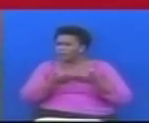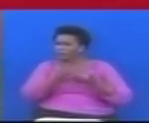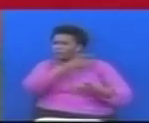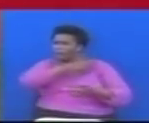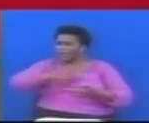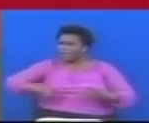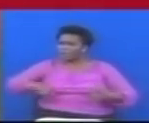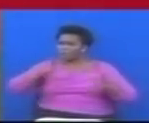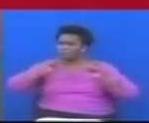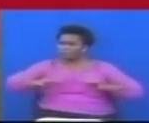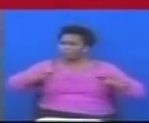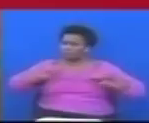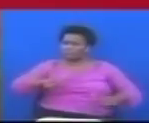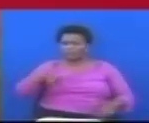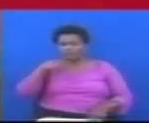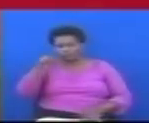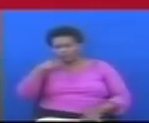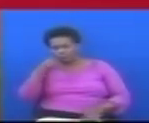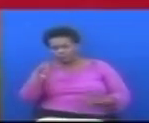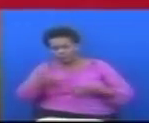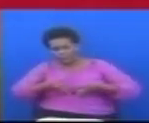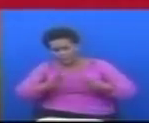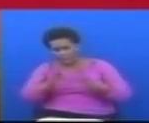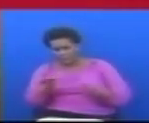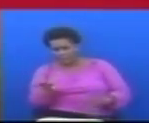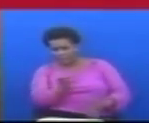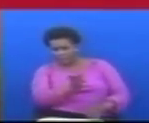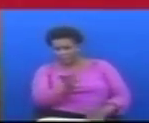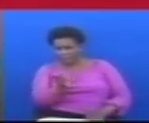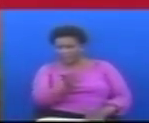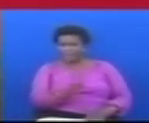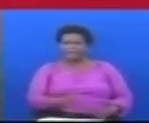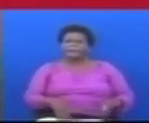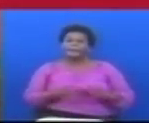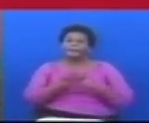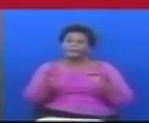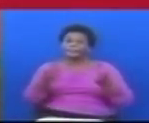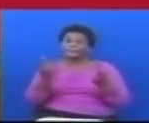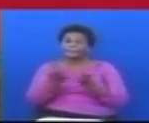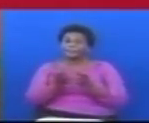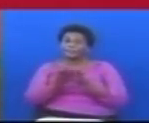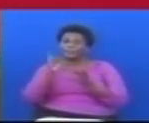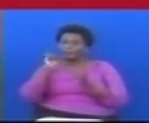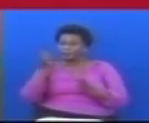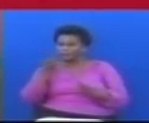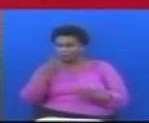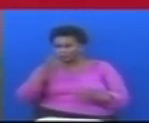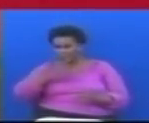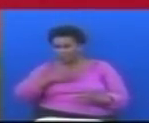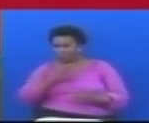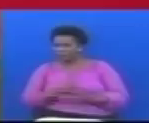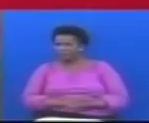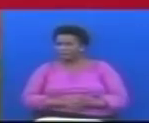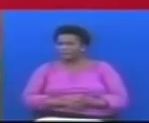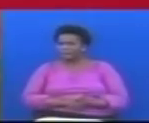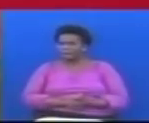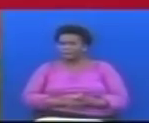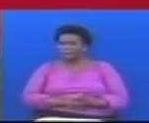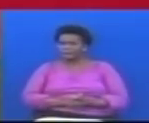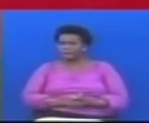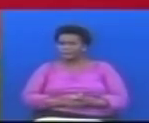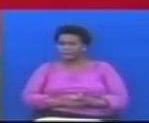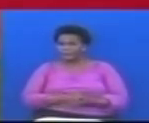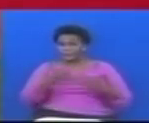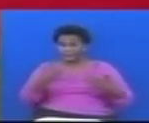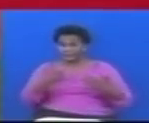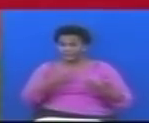hizi. Lakini Mheshimiwa Naibu Spika, niseme tu kwamba kama nilivyosema katika jibu langu la msingi, sasa hivi tunaendelea